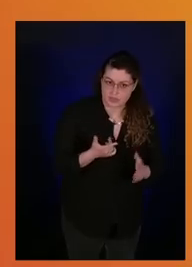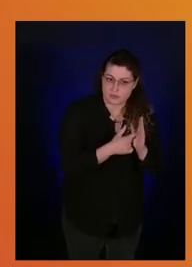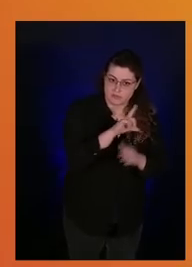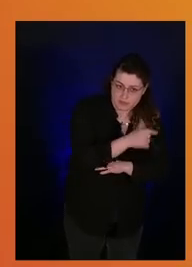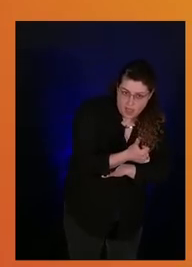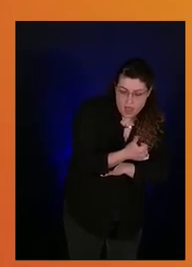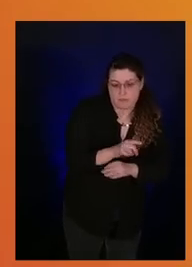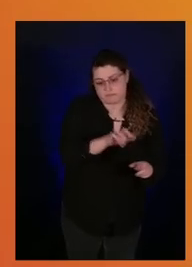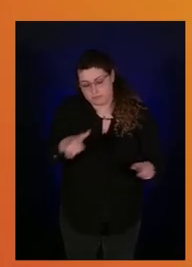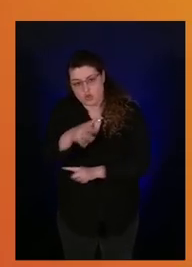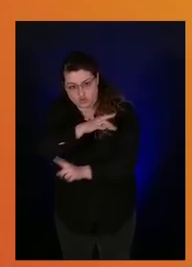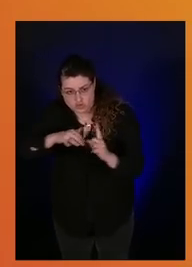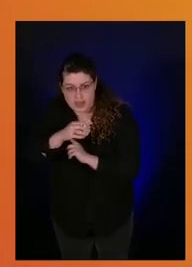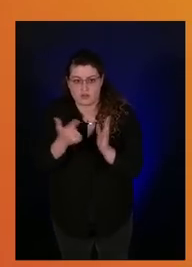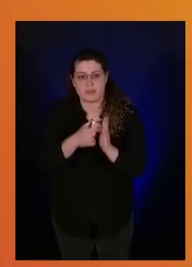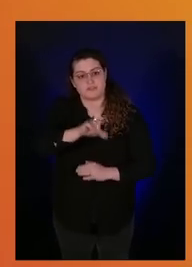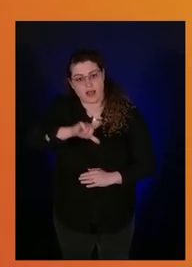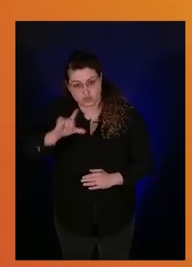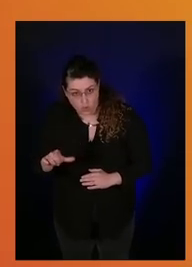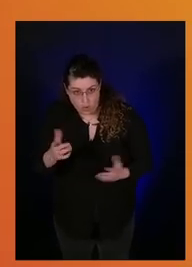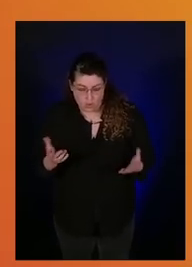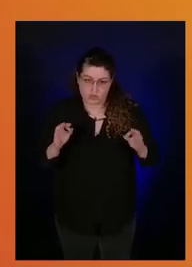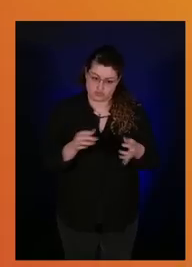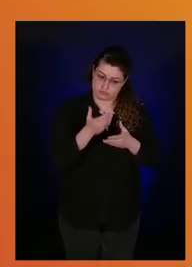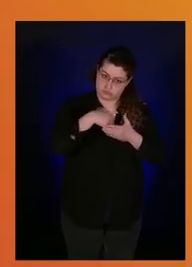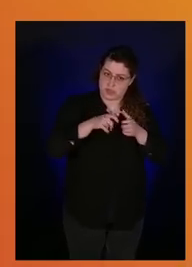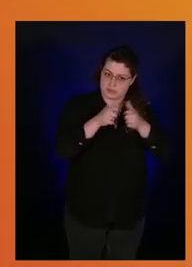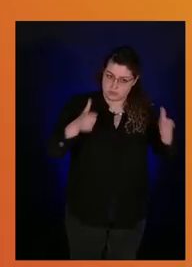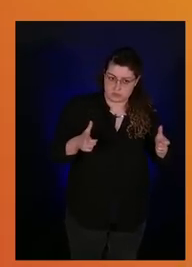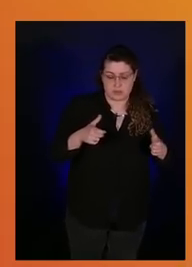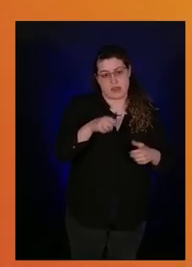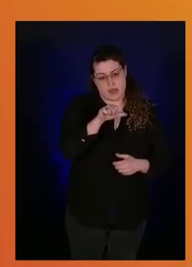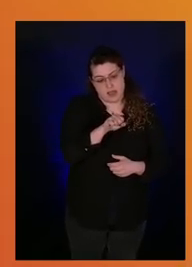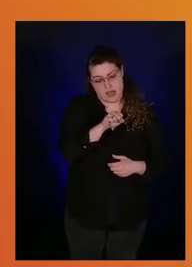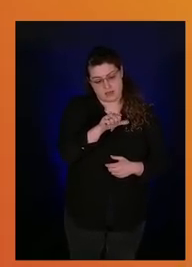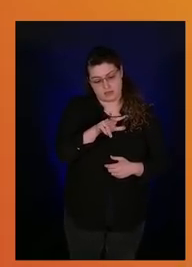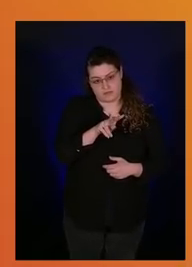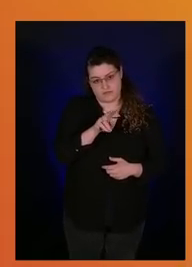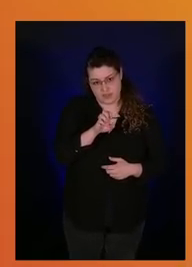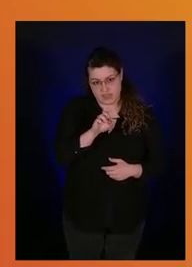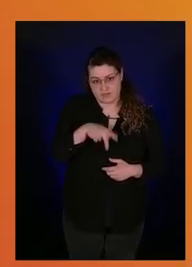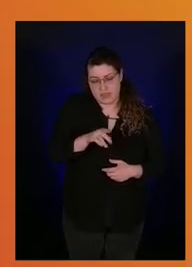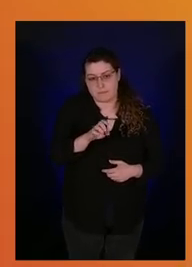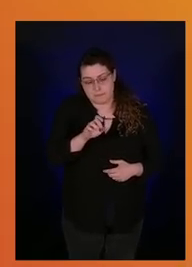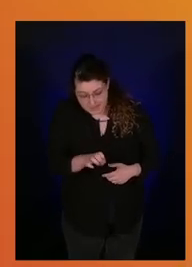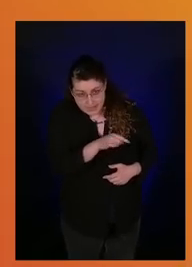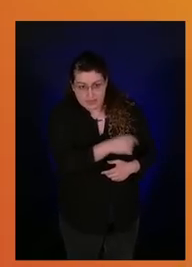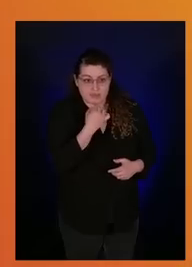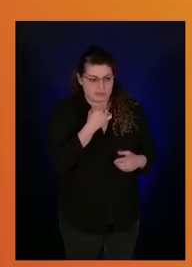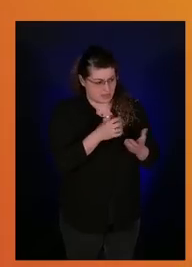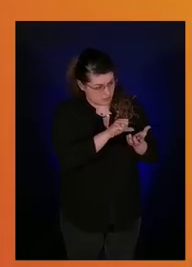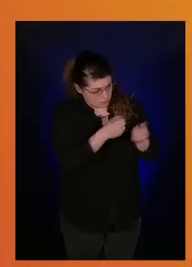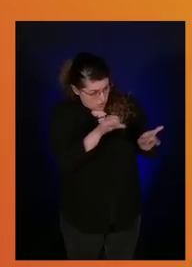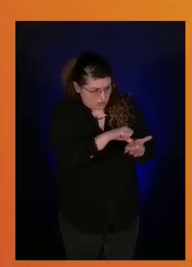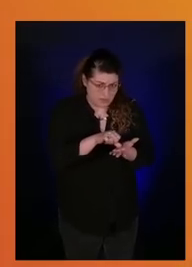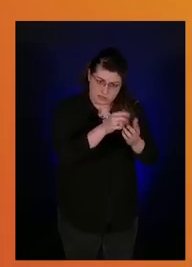en 2022. Et l'un dans l'autre, dans notre établissement, le CASVP, avec 15 EHPAD, 17 services sociaux, 6 centres